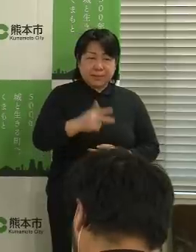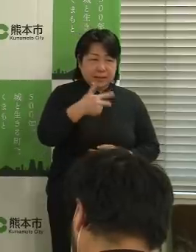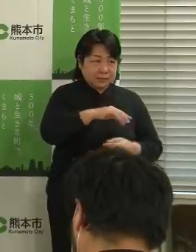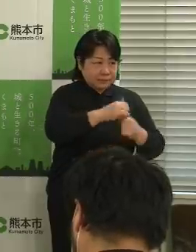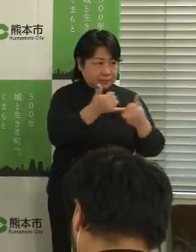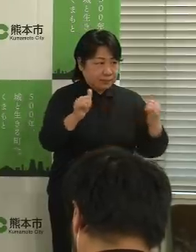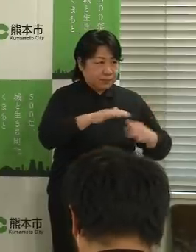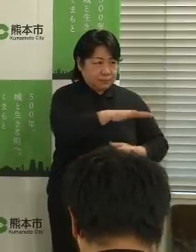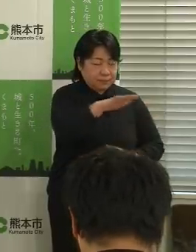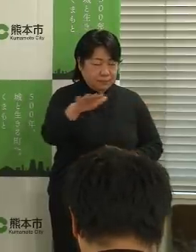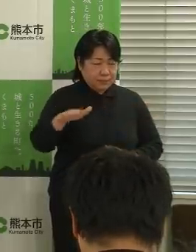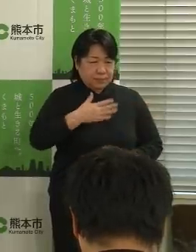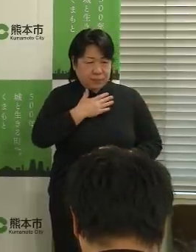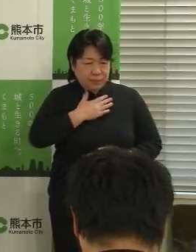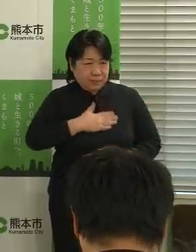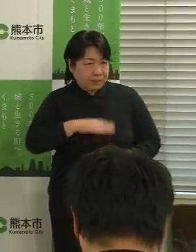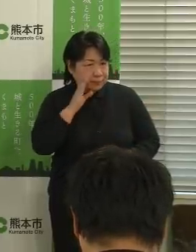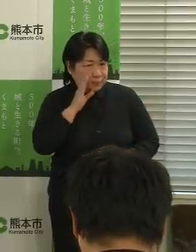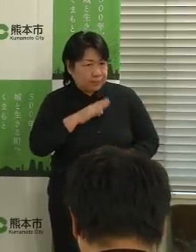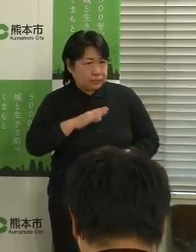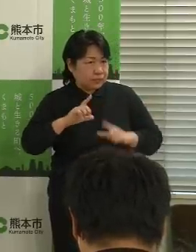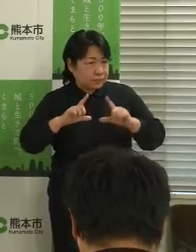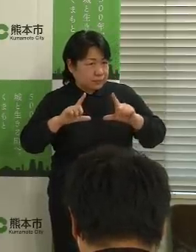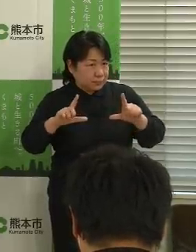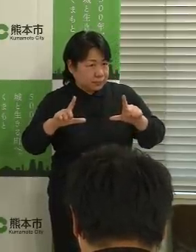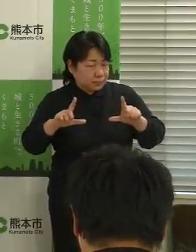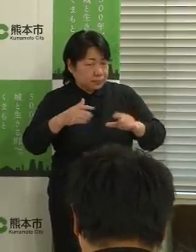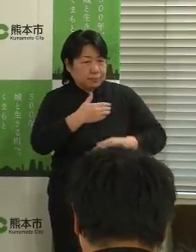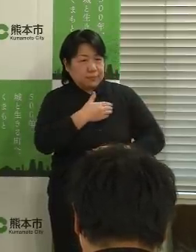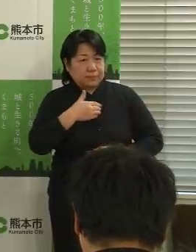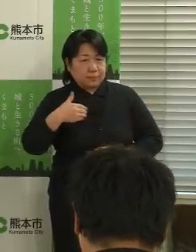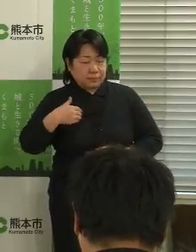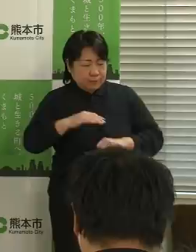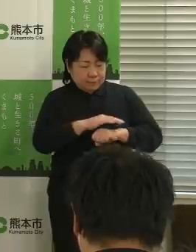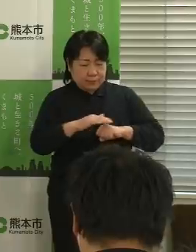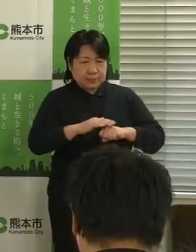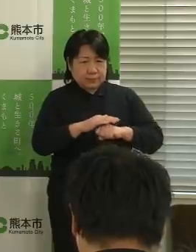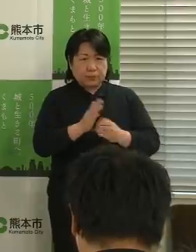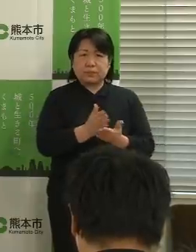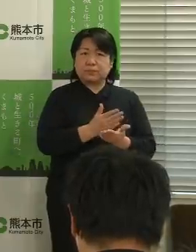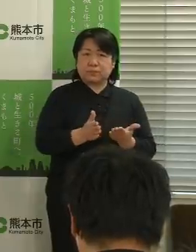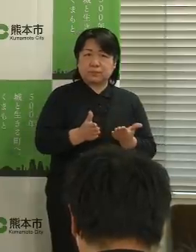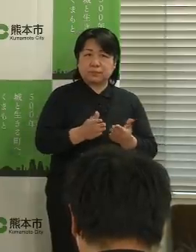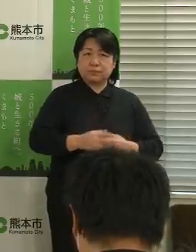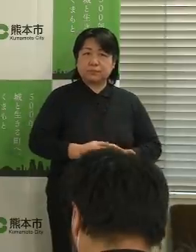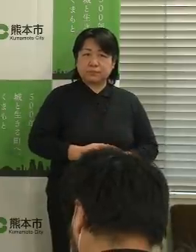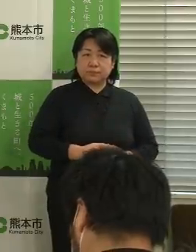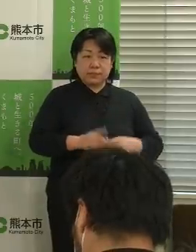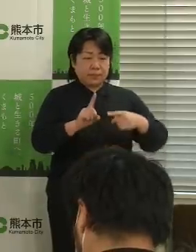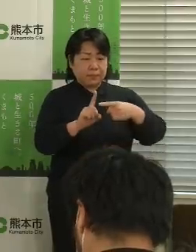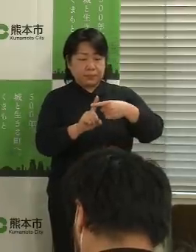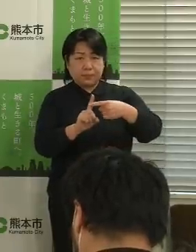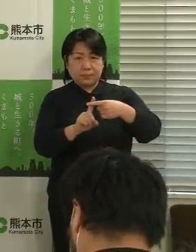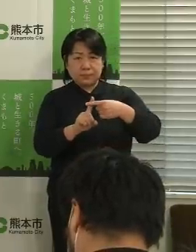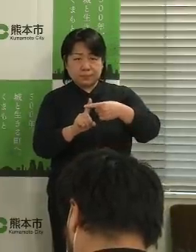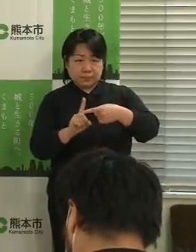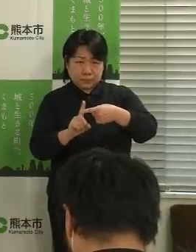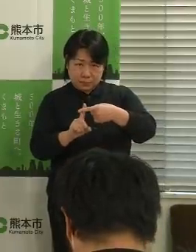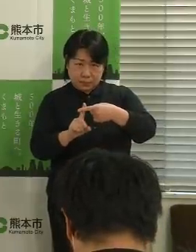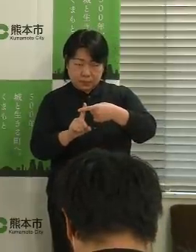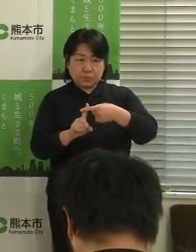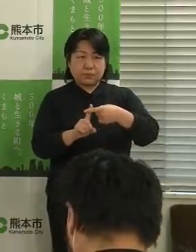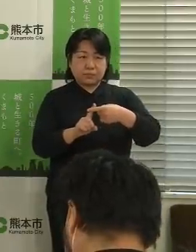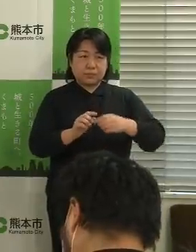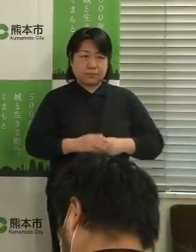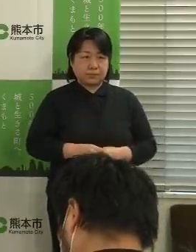の皆様に分かりやすいメッセージをお伝えすることが重要と判断をいたしまして、プラスを追加してレ